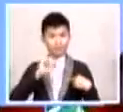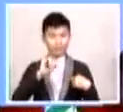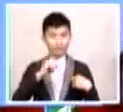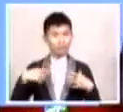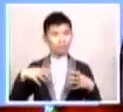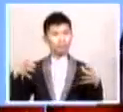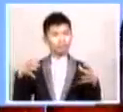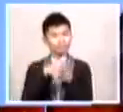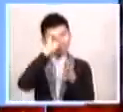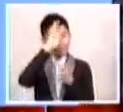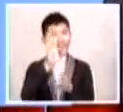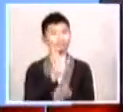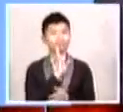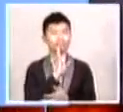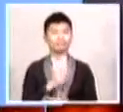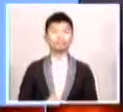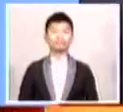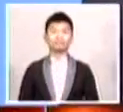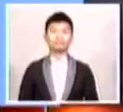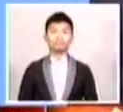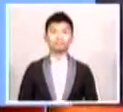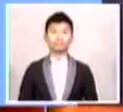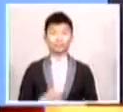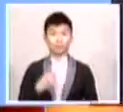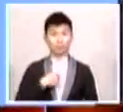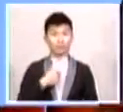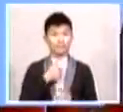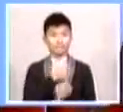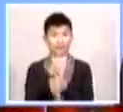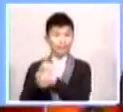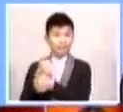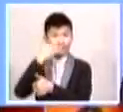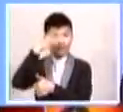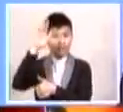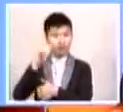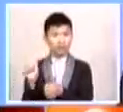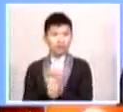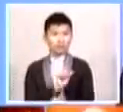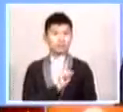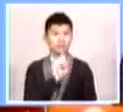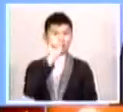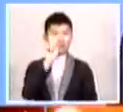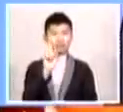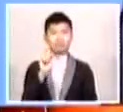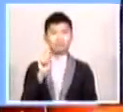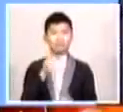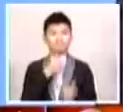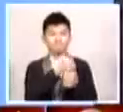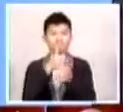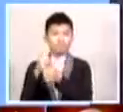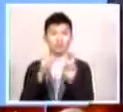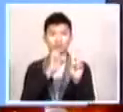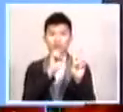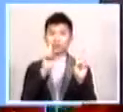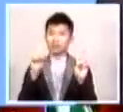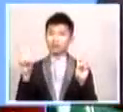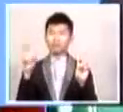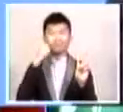同一个党。我胜出，光靠我一个人的力量没有办法打赢